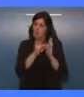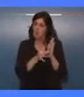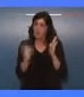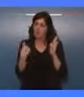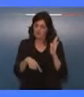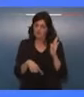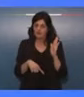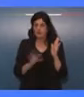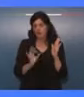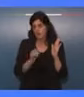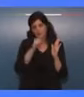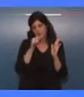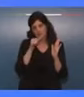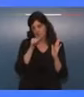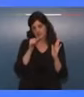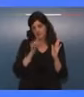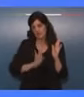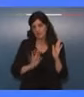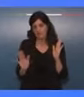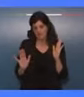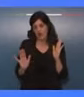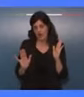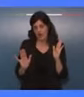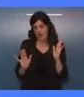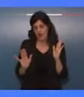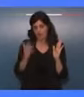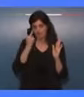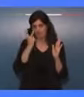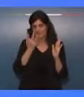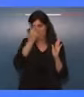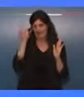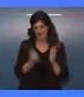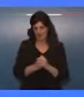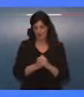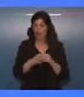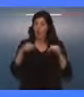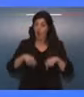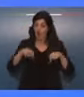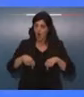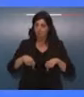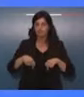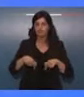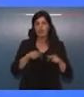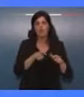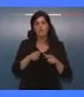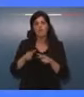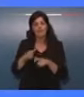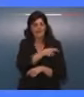insomma, era necessario comunque sollevare. Oggi tra le confederazioni sindacali si